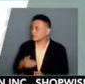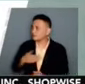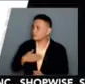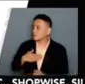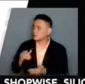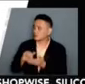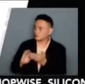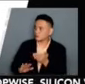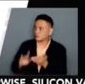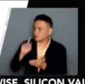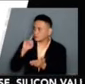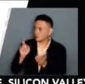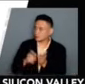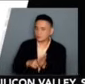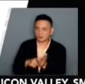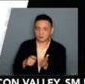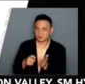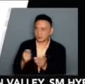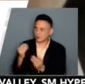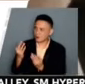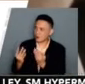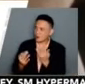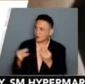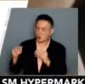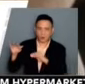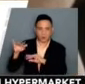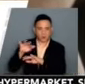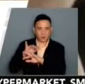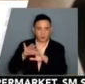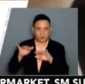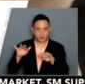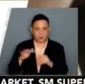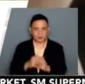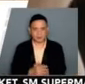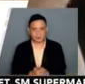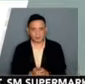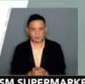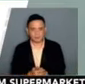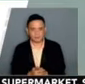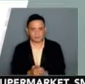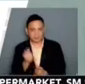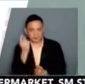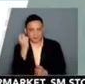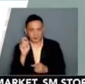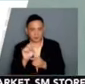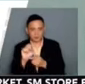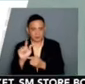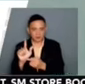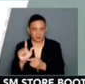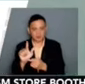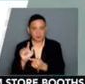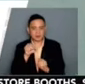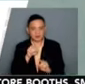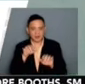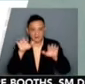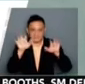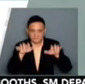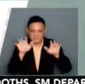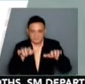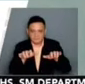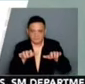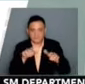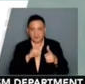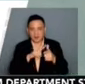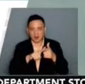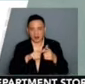diyan ang ro yung pagan nagkaroon siguro ng short circuit doon